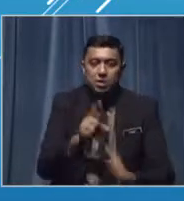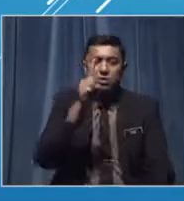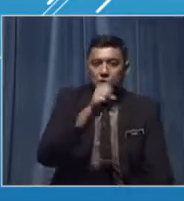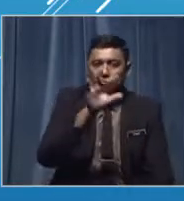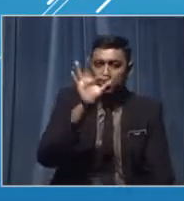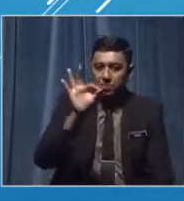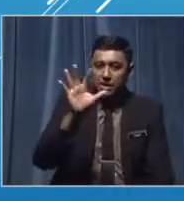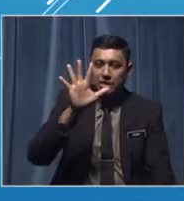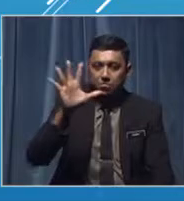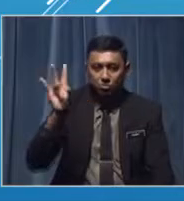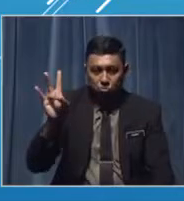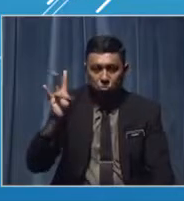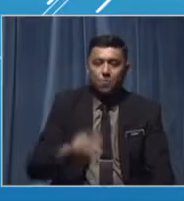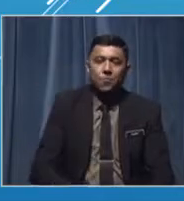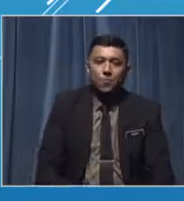1957.